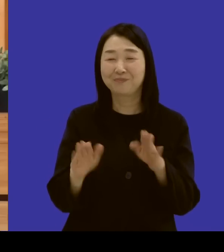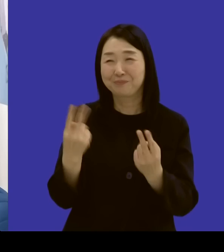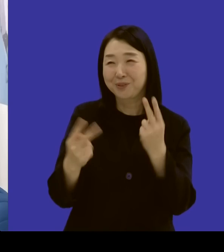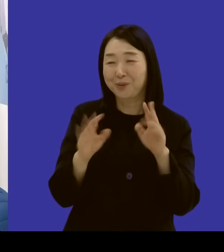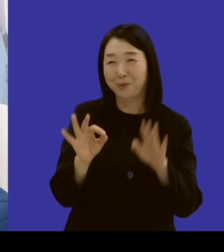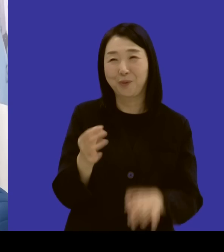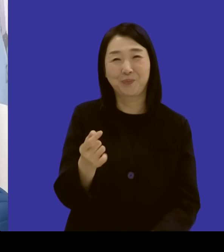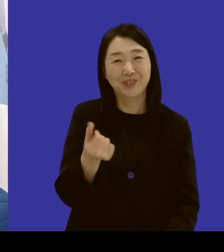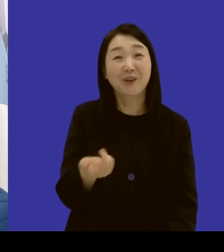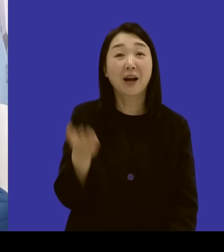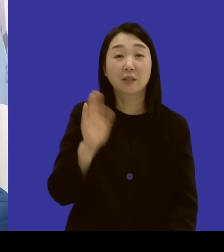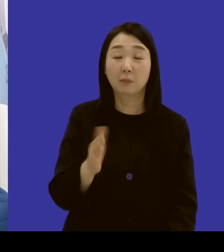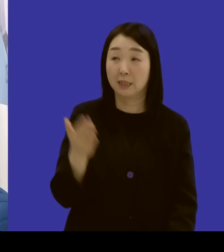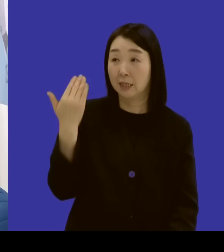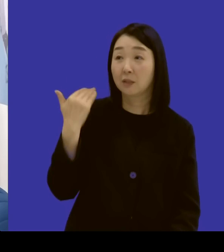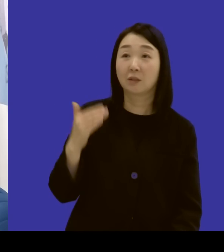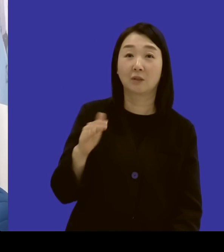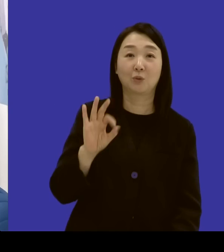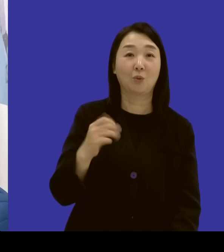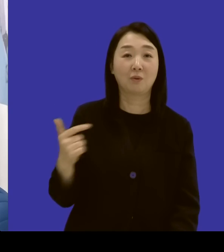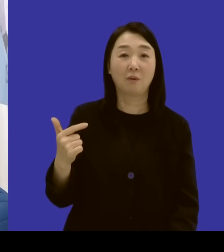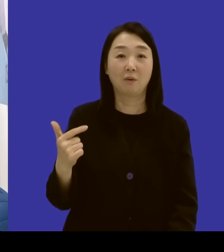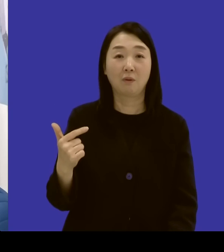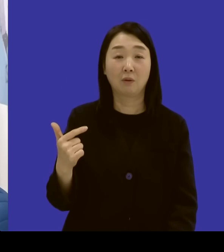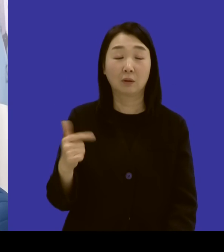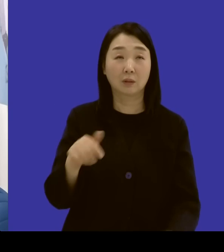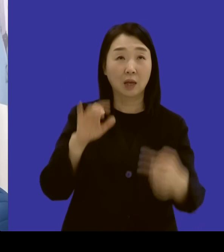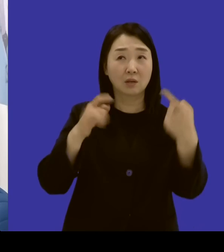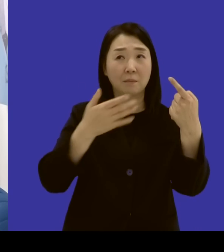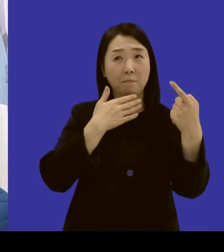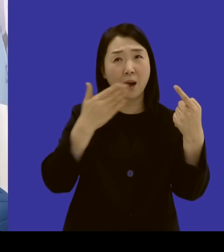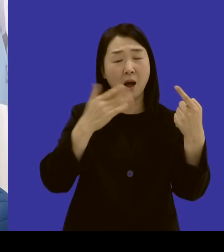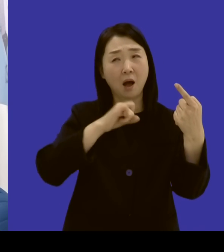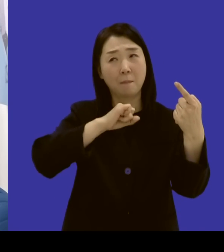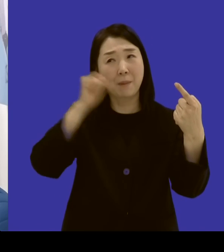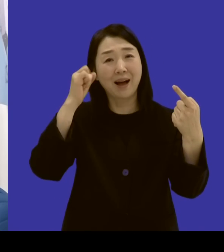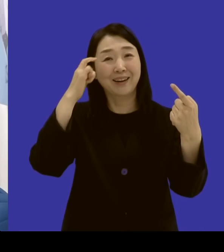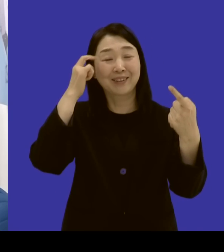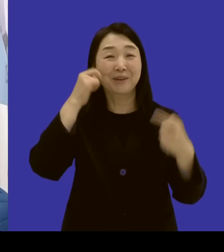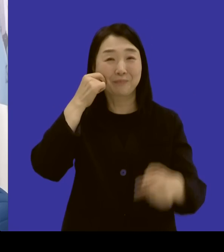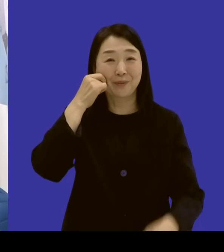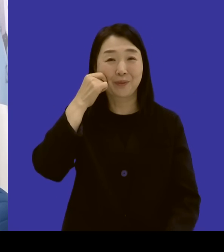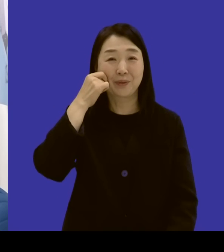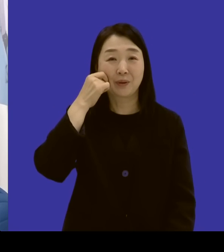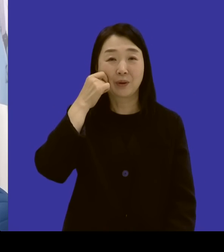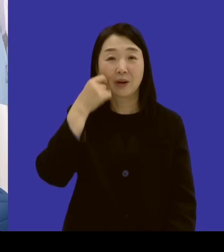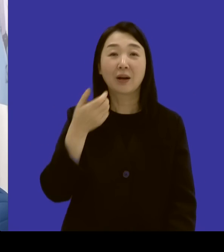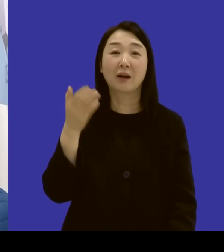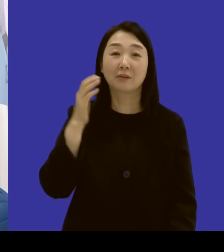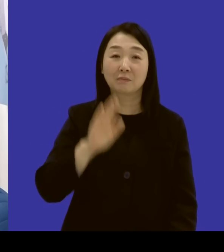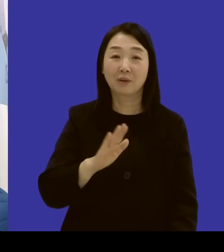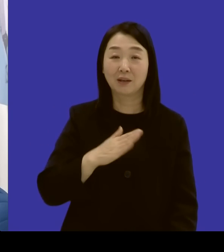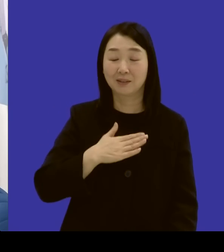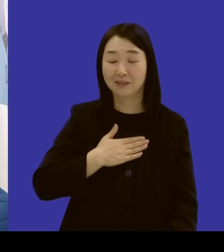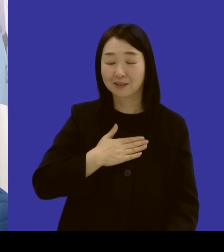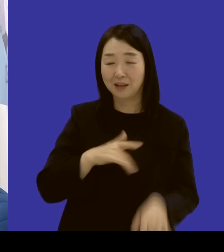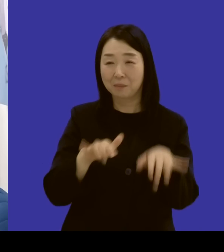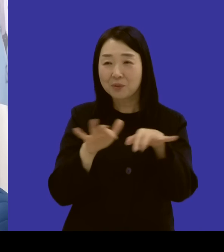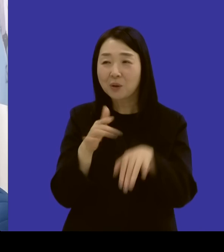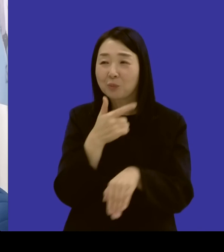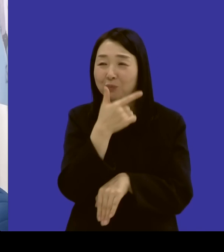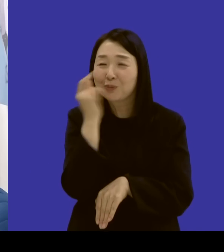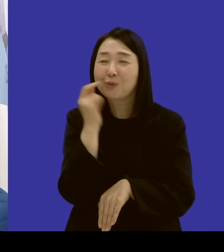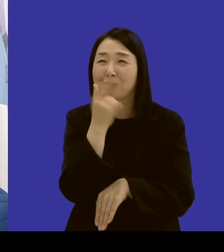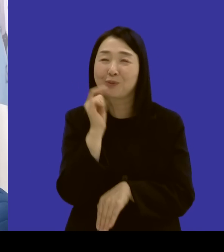네. 제가 사실은 뭐 된다는 생각은 전혀 하지 않고 그냥 너무나도 모자라는 피아노 치는